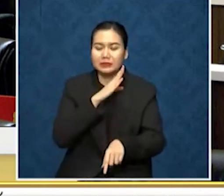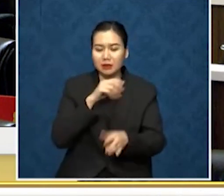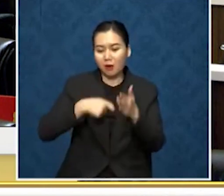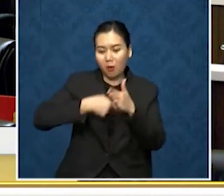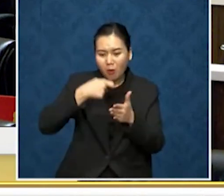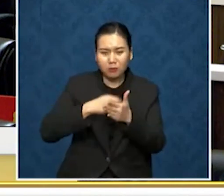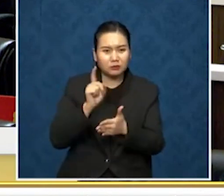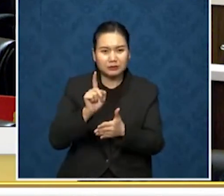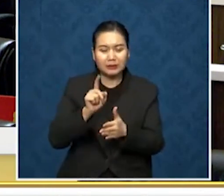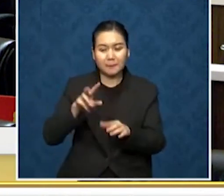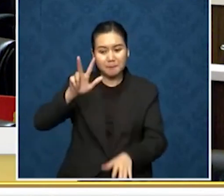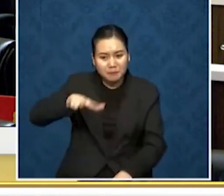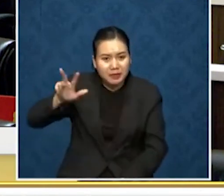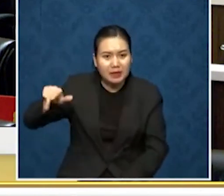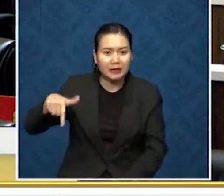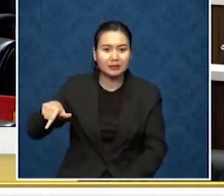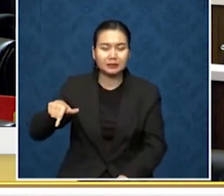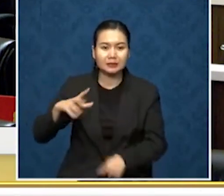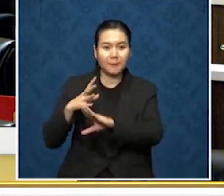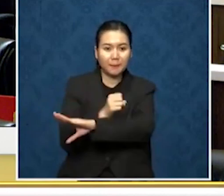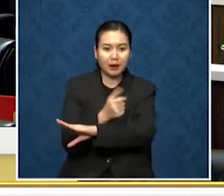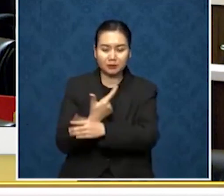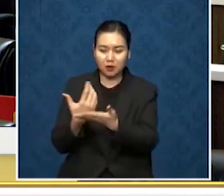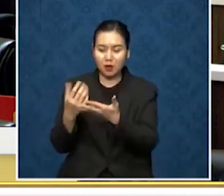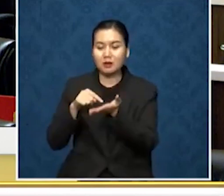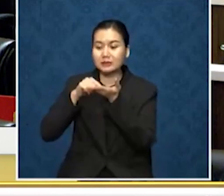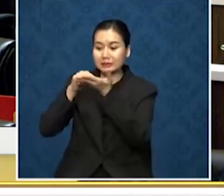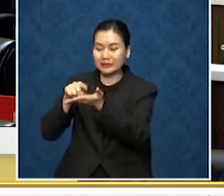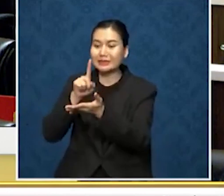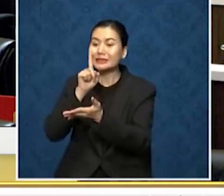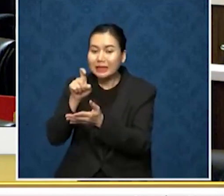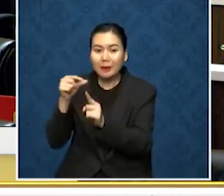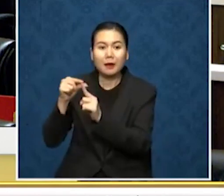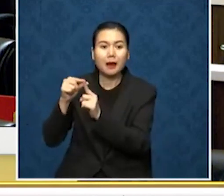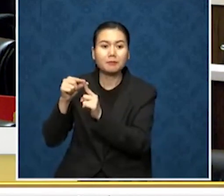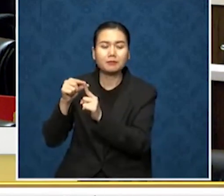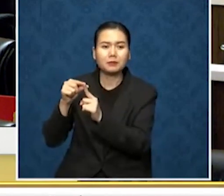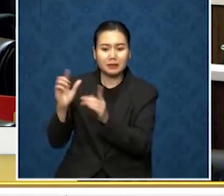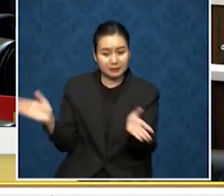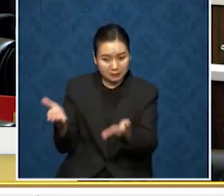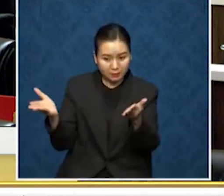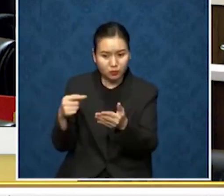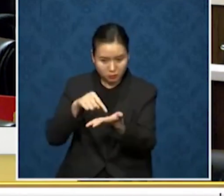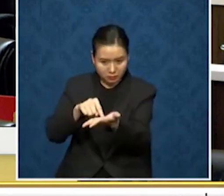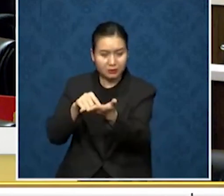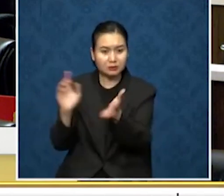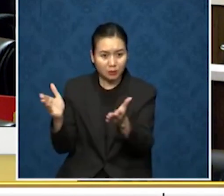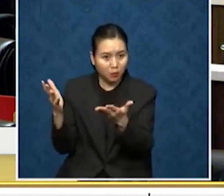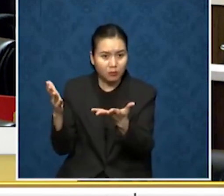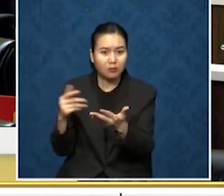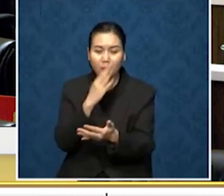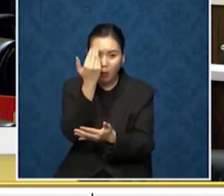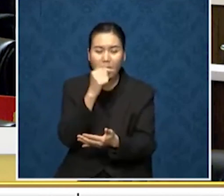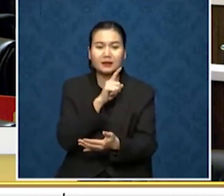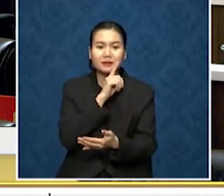เลยที่พรรคเพื่อไทยในฐานะที่เป็นผู้ร่วมเสนอคำถามในเวลานั้นจะไม่สนับสนุนยตินี้และทำให้